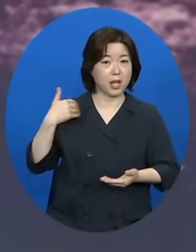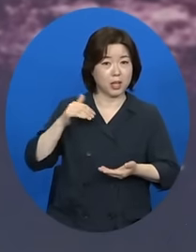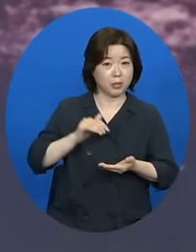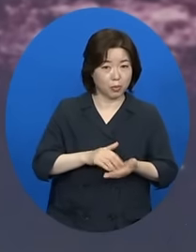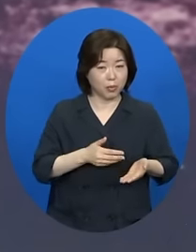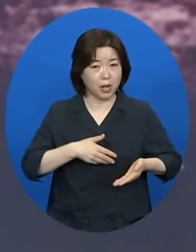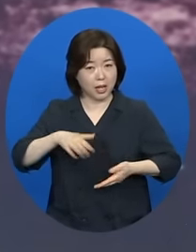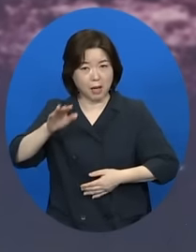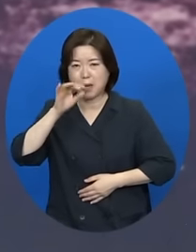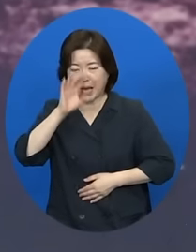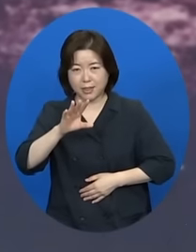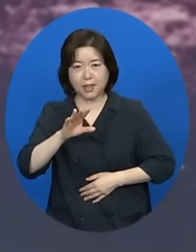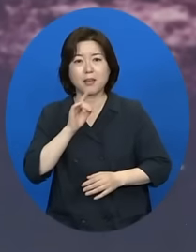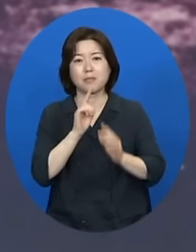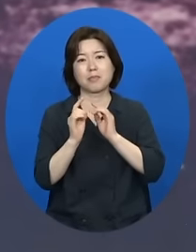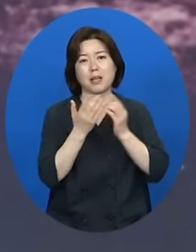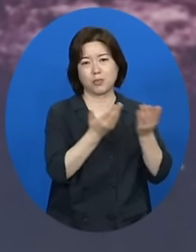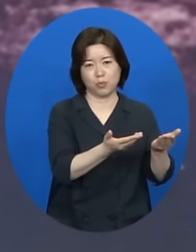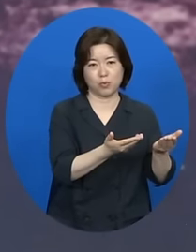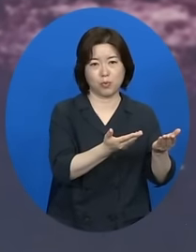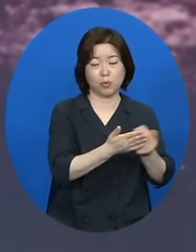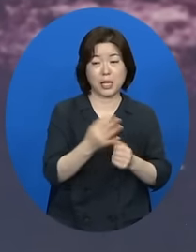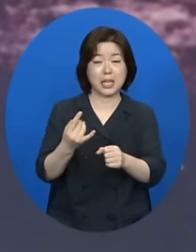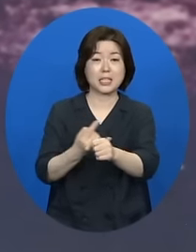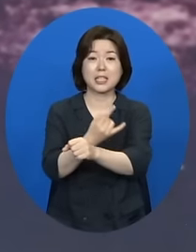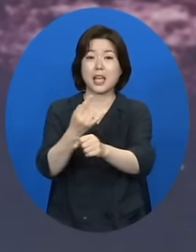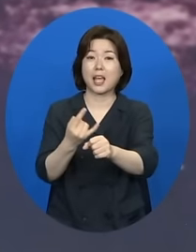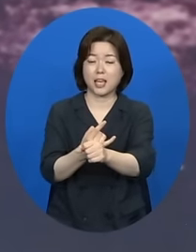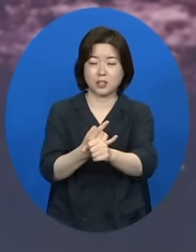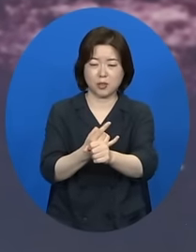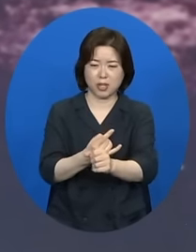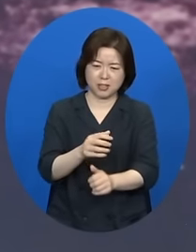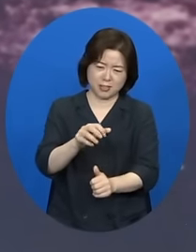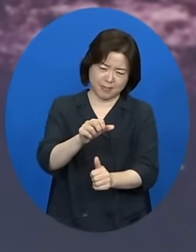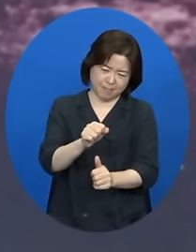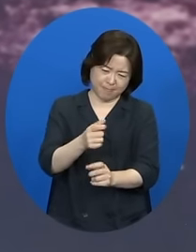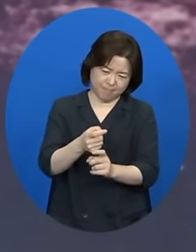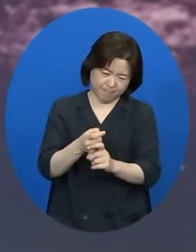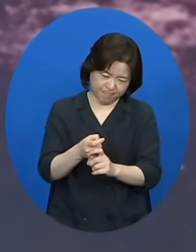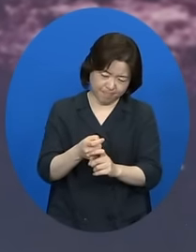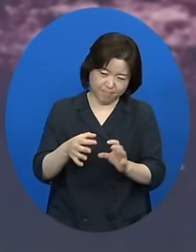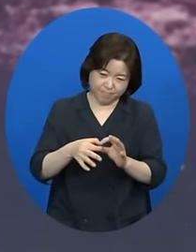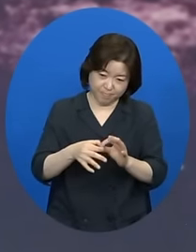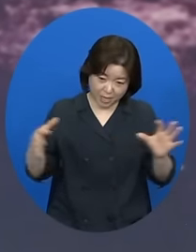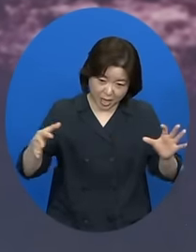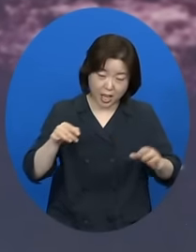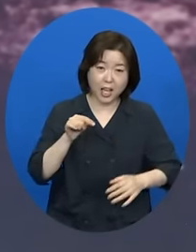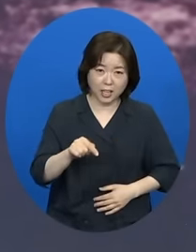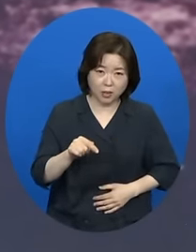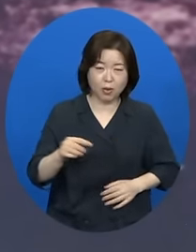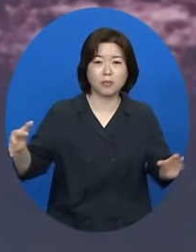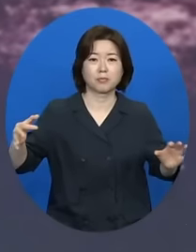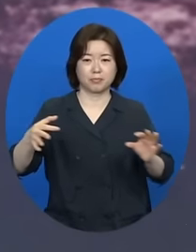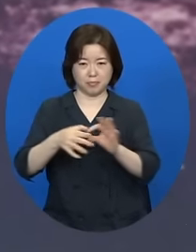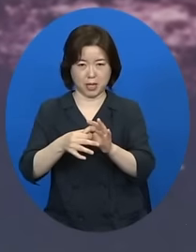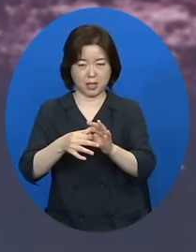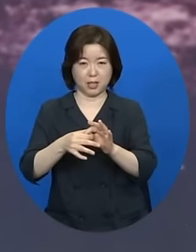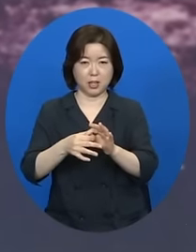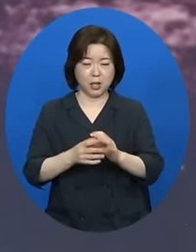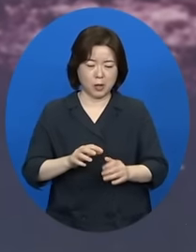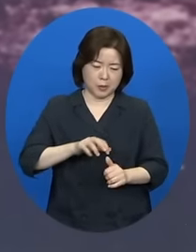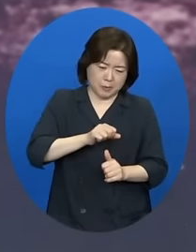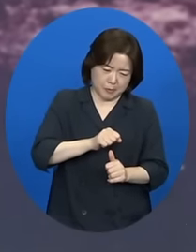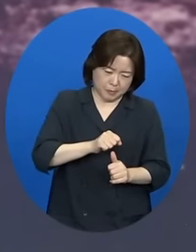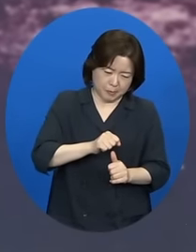된다라고 말씀하시면서 바로 에서와의 그 묶인 관계, 끊어진 관계를 잊고 또한 묶인 관계를